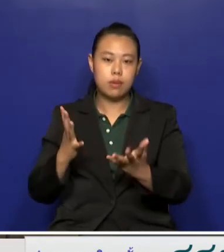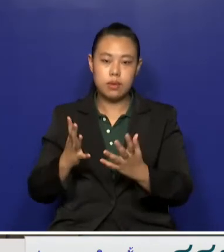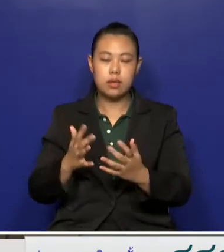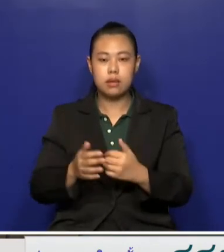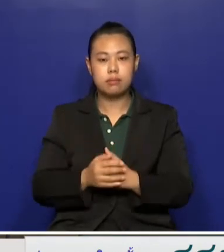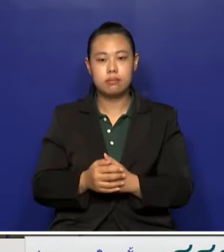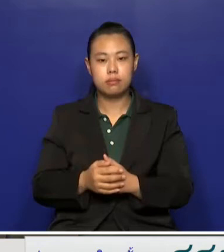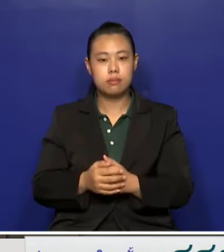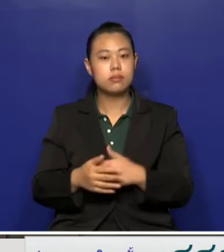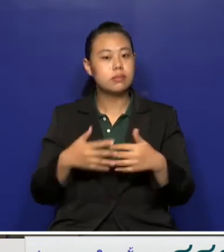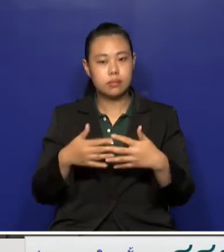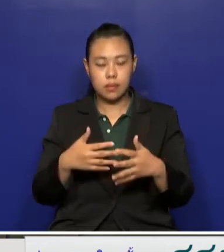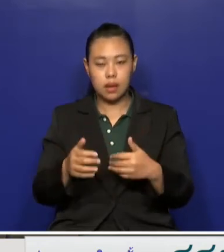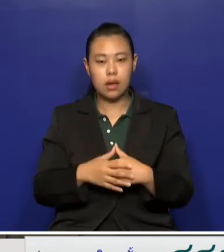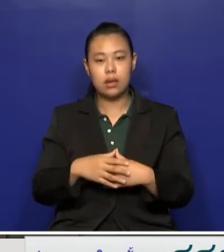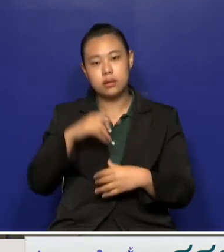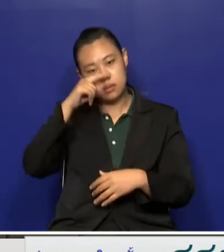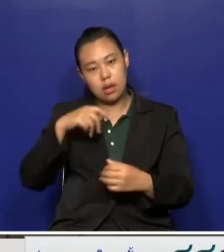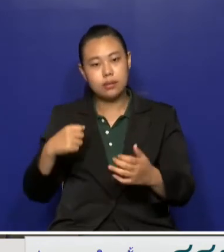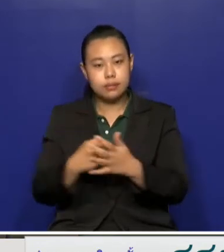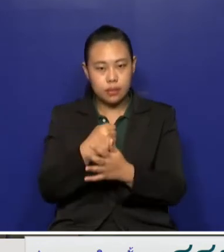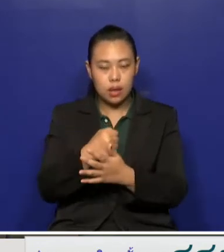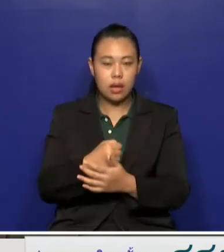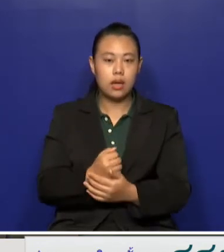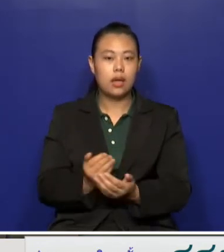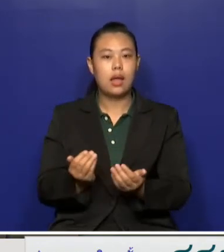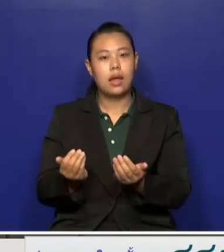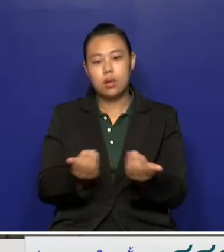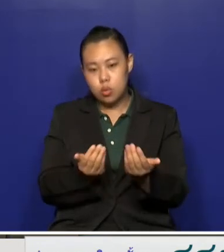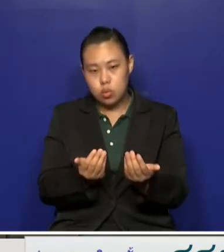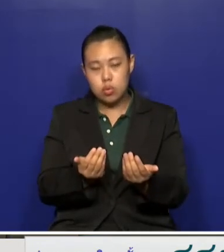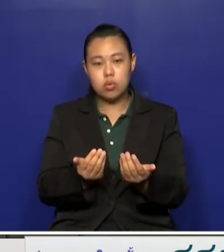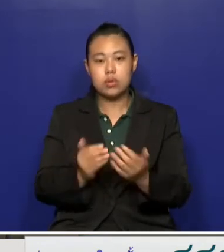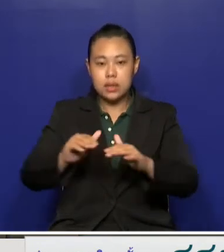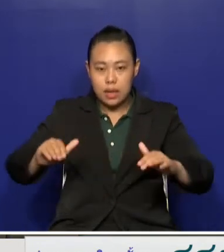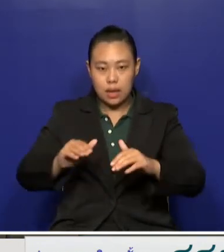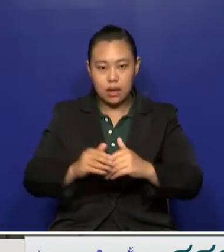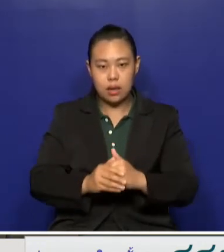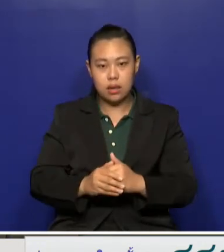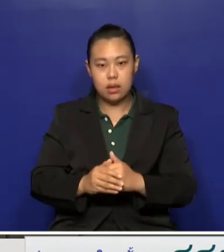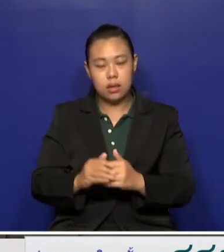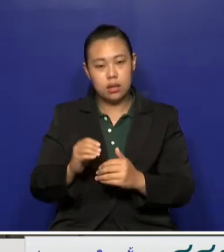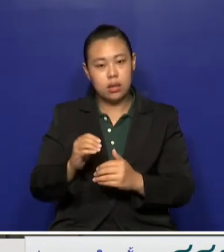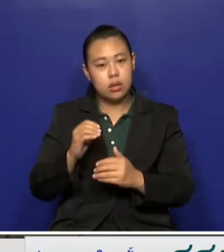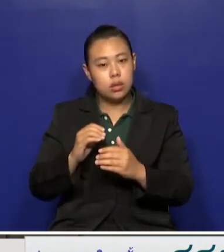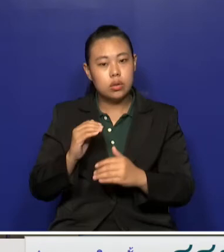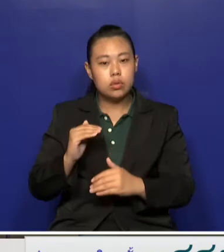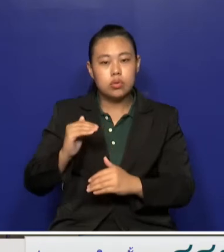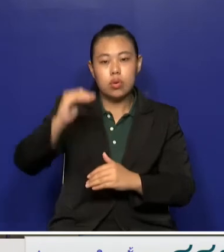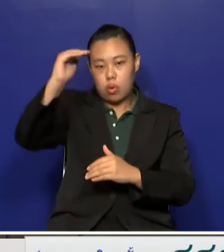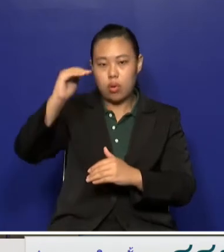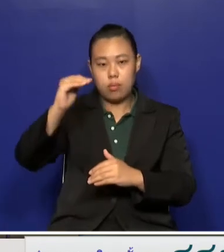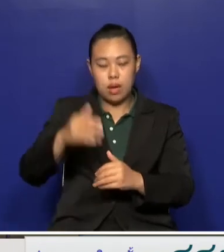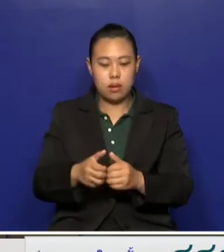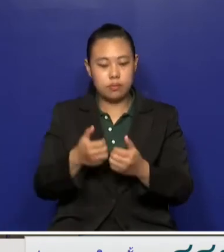ราให้เด็กโตมากับมือถือสมองเขาถูกทำลายผมใช้คำว่าทำลายเล